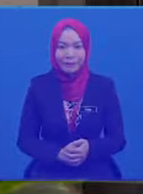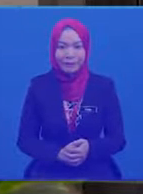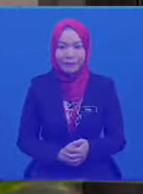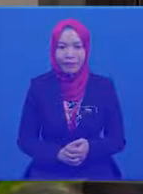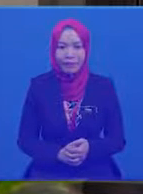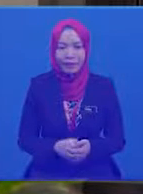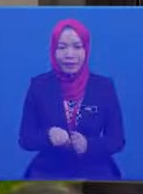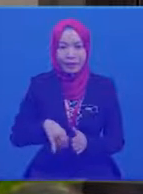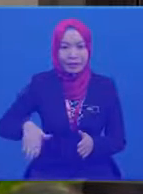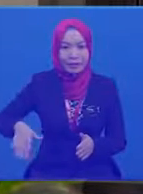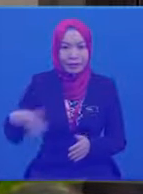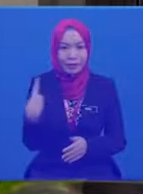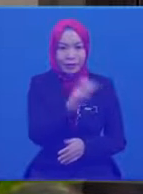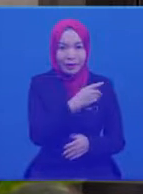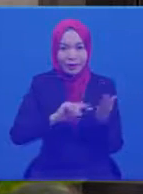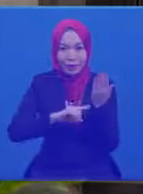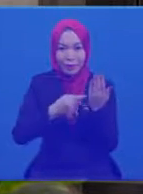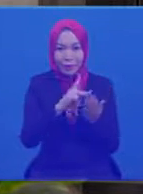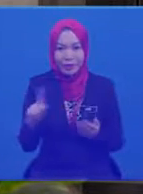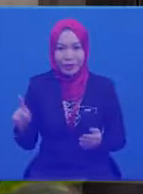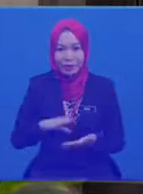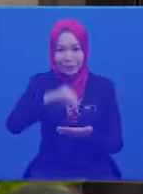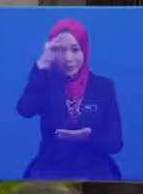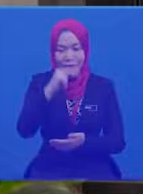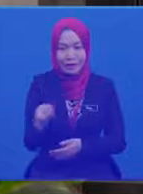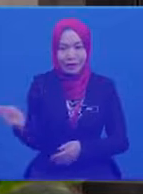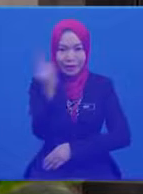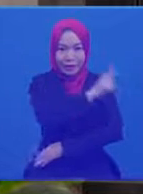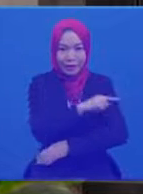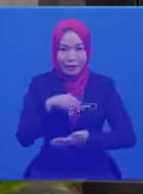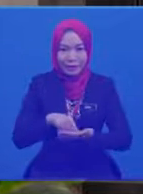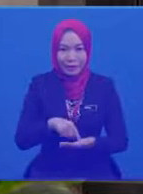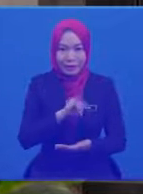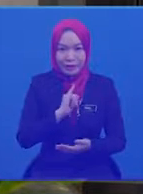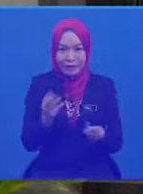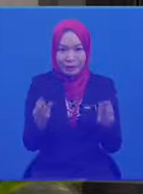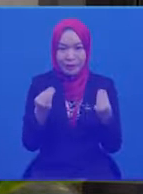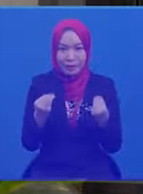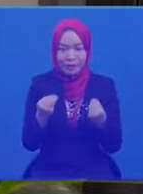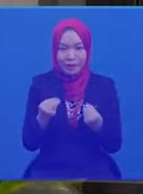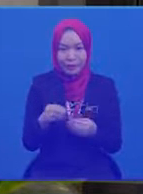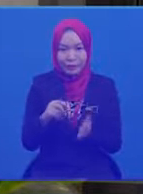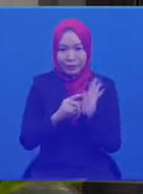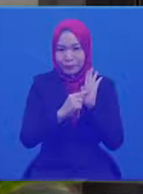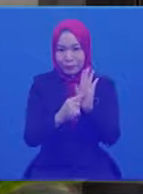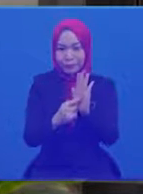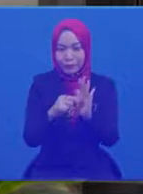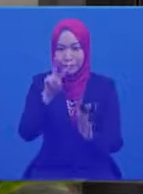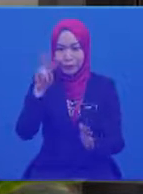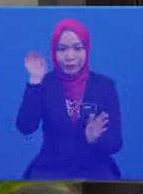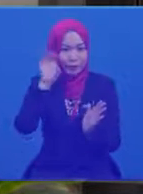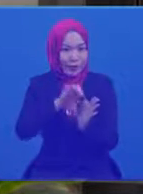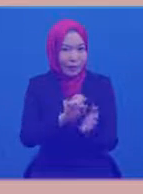Sebelum kita memulakan pembelajaran pada hari ini, cikgu ingin tunjukkan dua gambar ini kepada